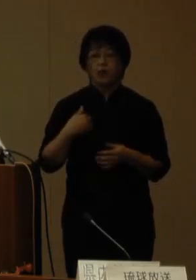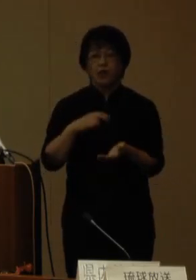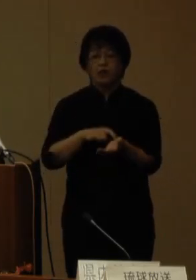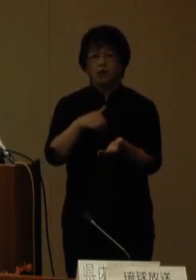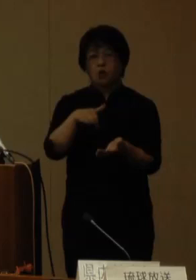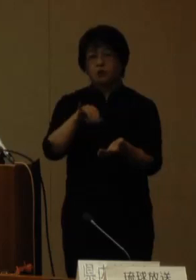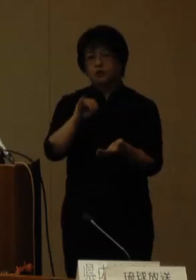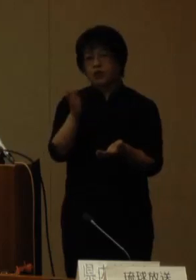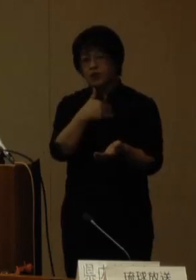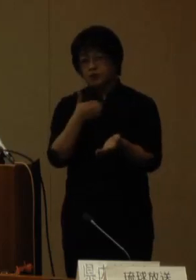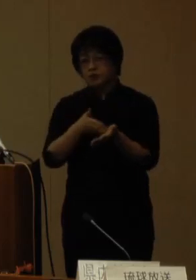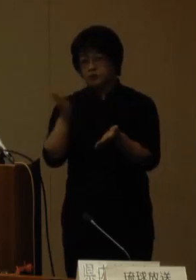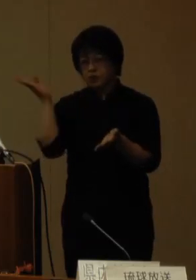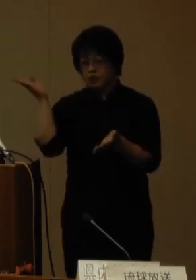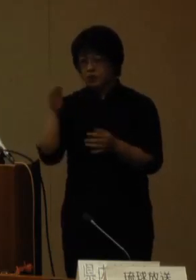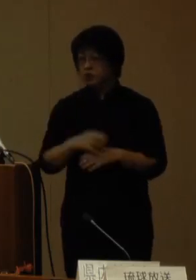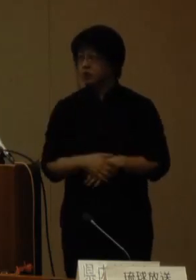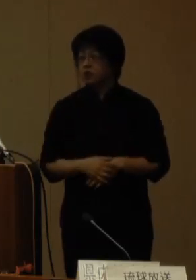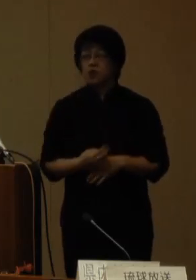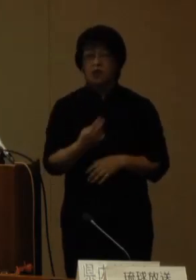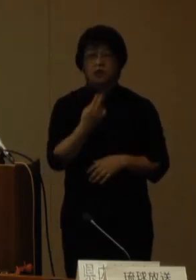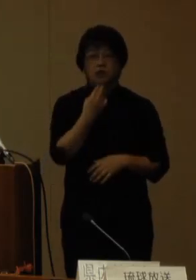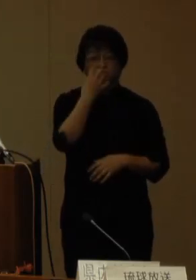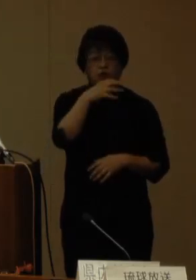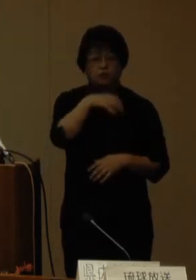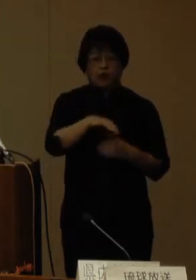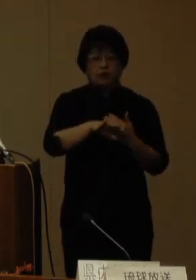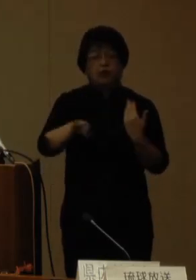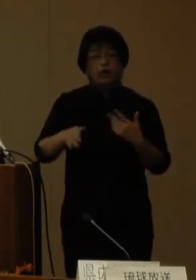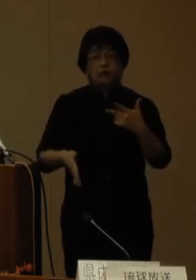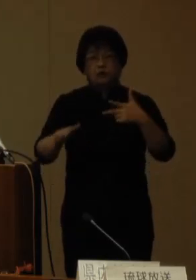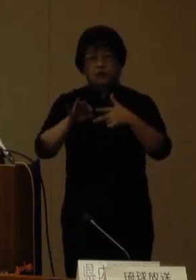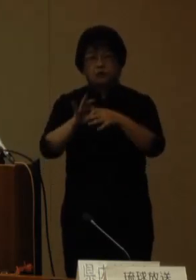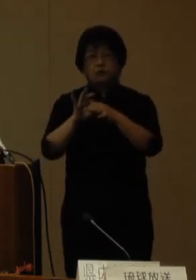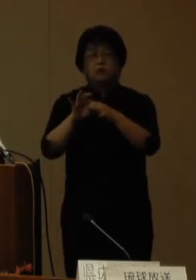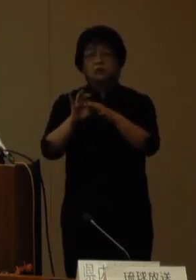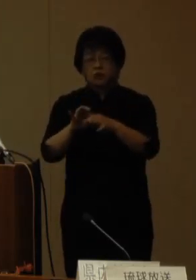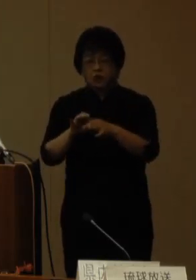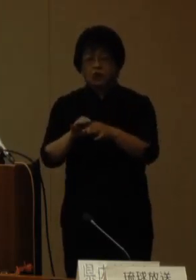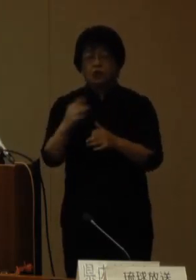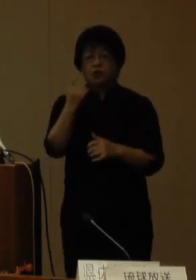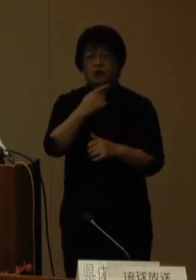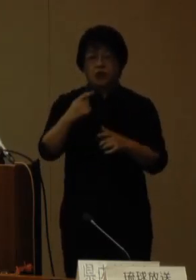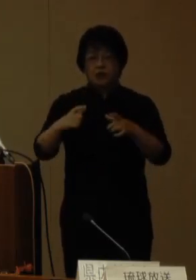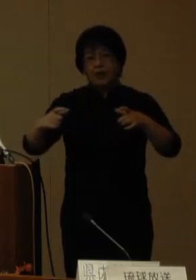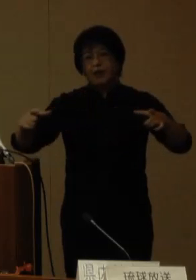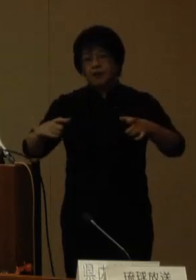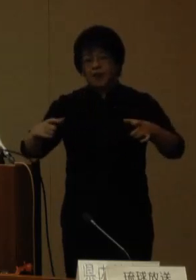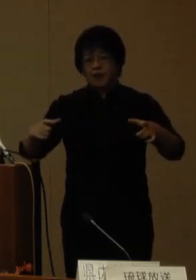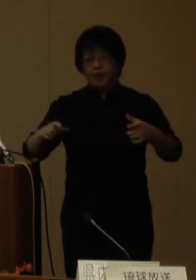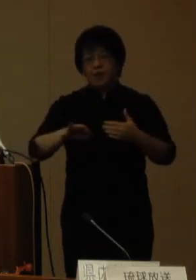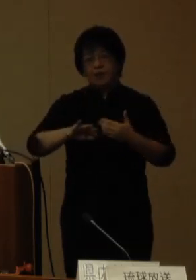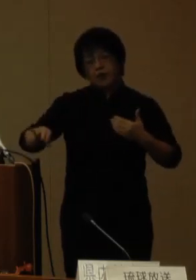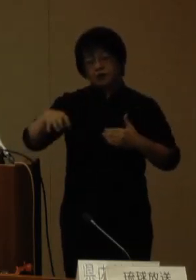はい、飲食店等以外の施設につきましては、1000平米超えの施設については